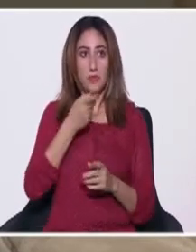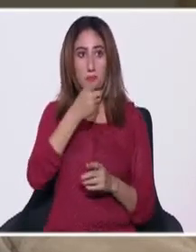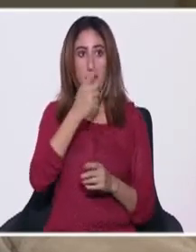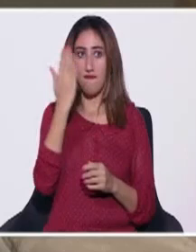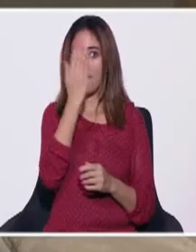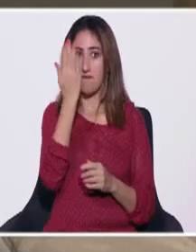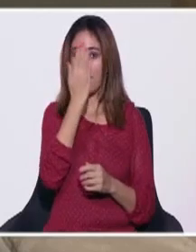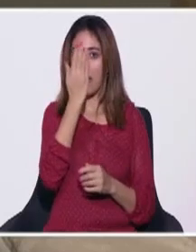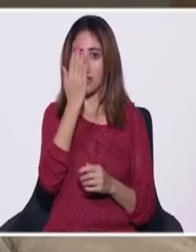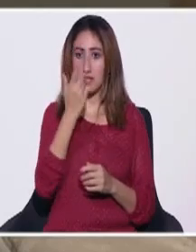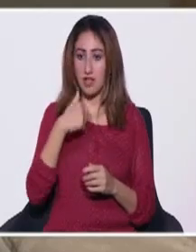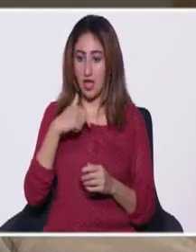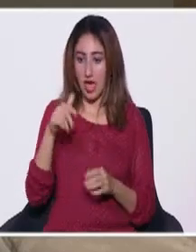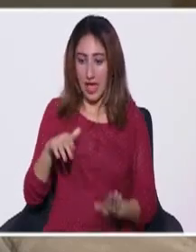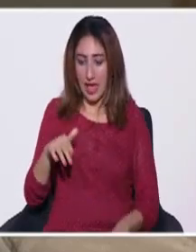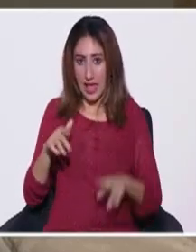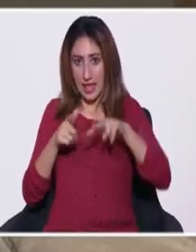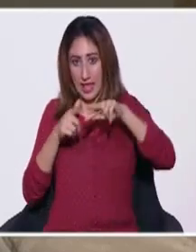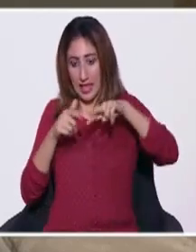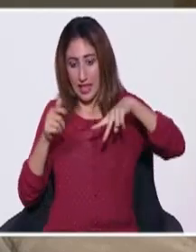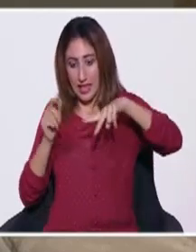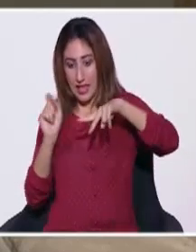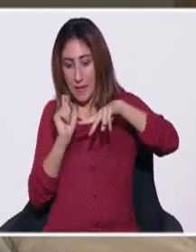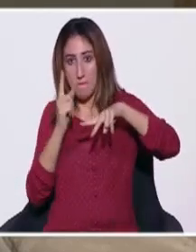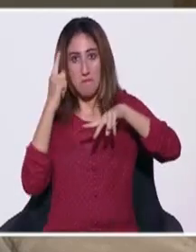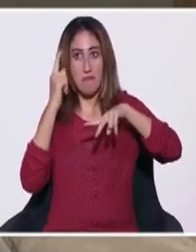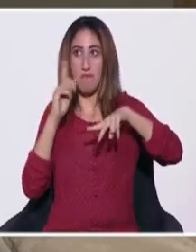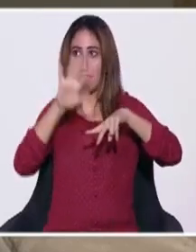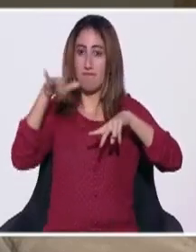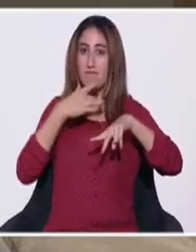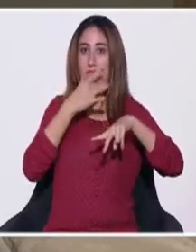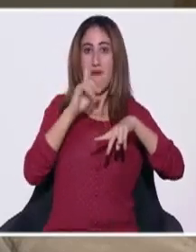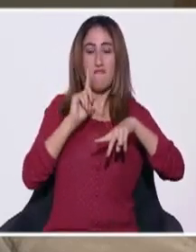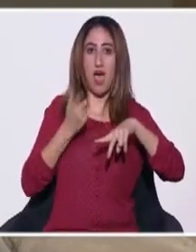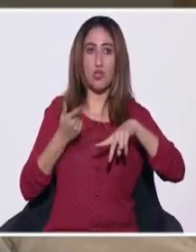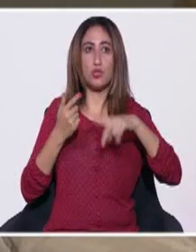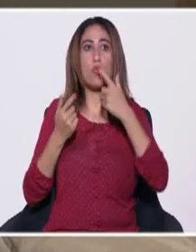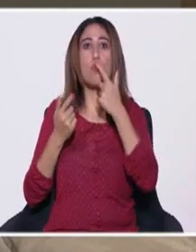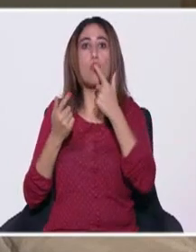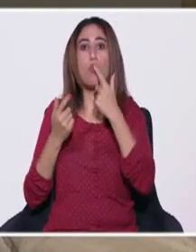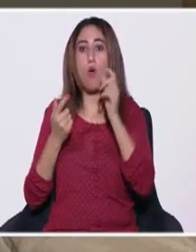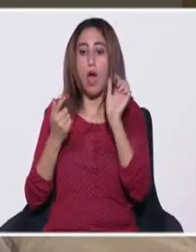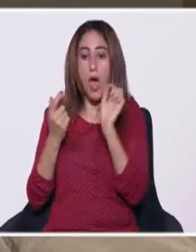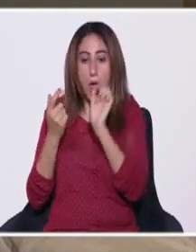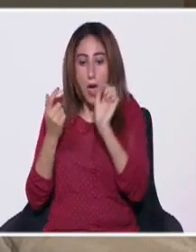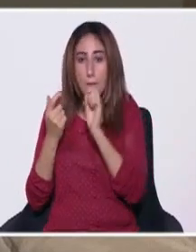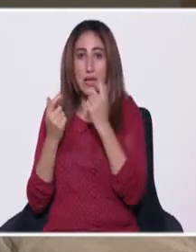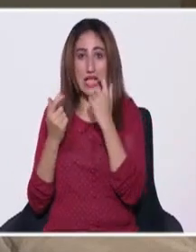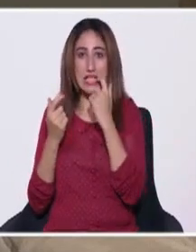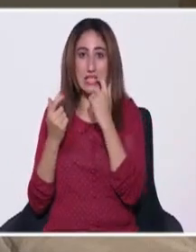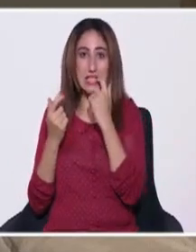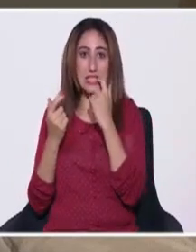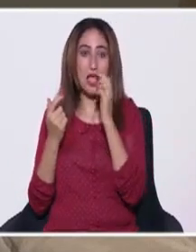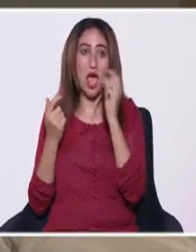مش هينفع أكتب برجلي. فمسكت القلم ببقي، وأنا دايما بقول بكتب، مسكت القلم بأسناني، يعني